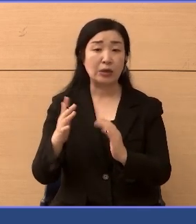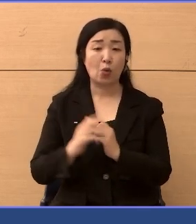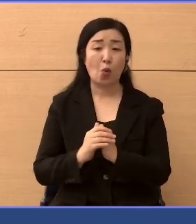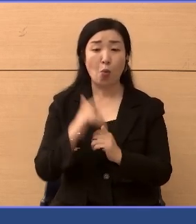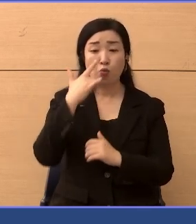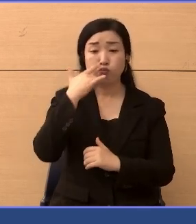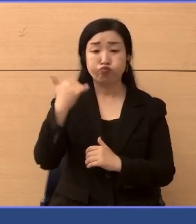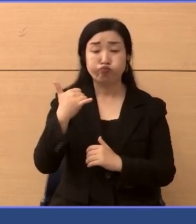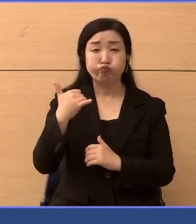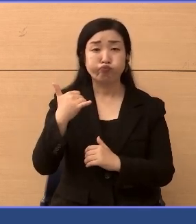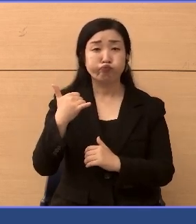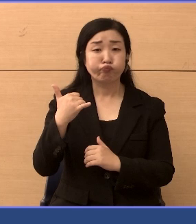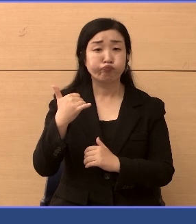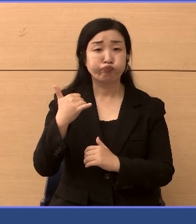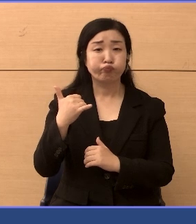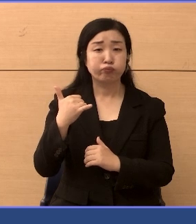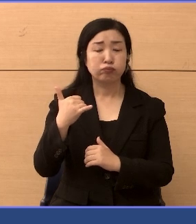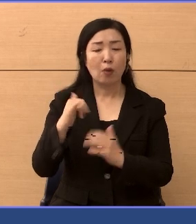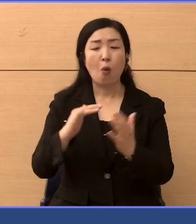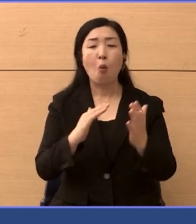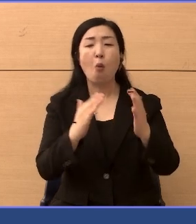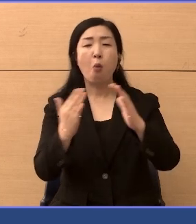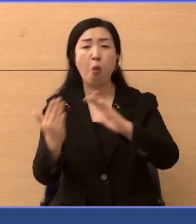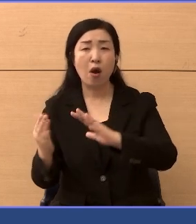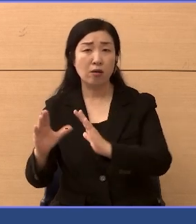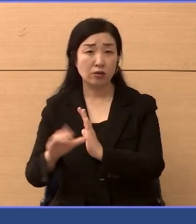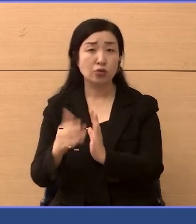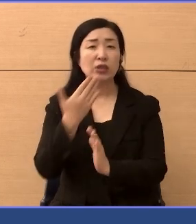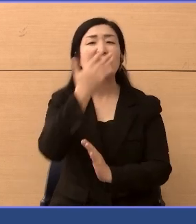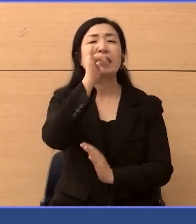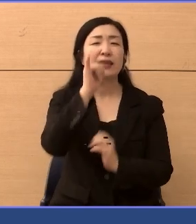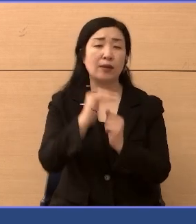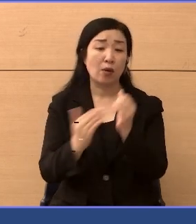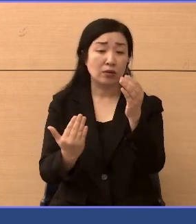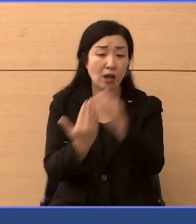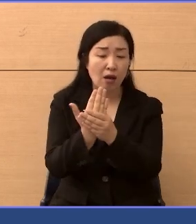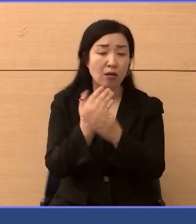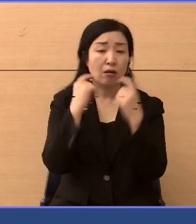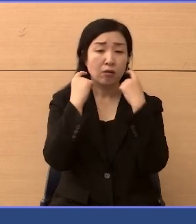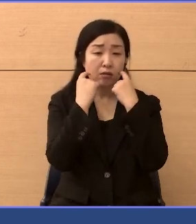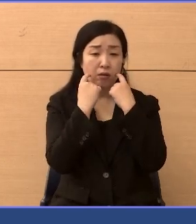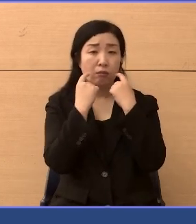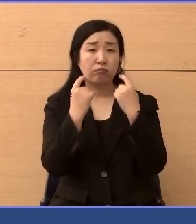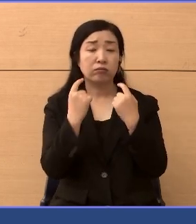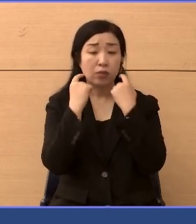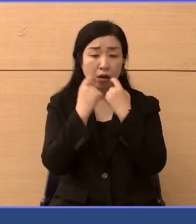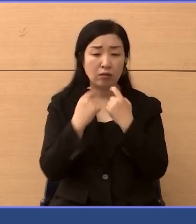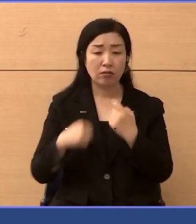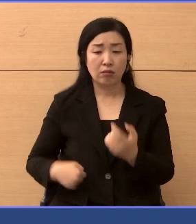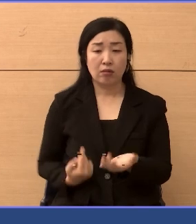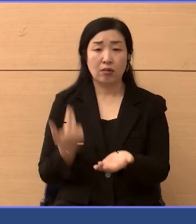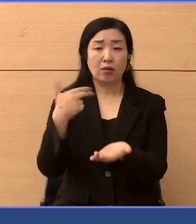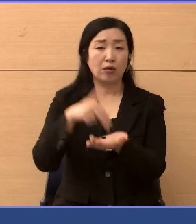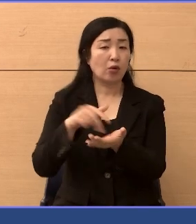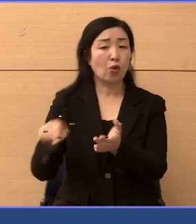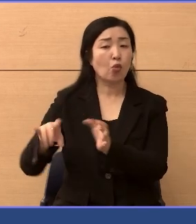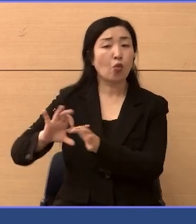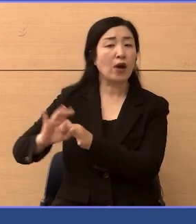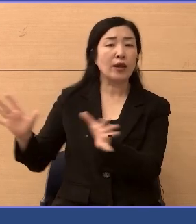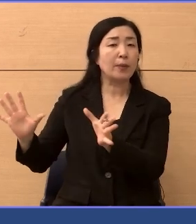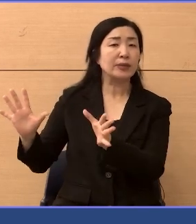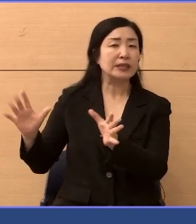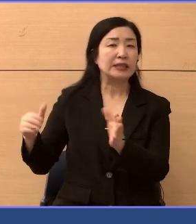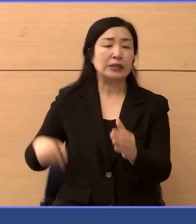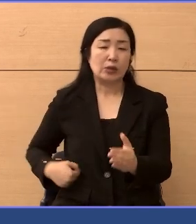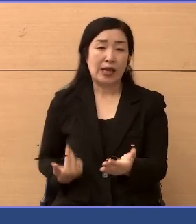또 course die. 부모님께서 또 And we 돌아가실 수도 need to make 있고 sure 하기 that 때문에 those 이러한 individuals are able to 개개인들이 take care of themselves 자립적으로 자신을 or that 돌볼 a 수